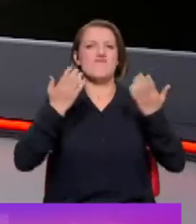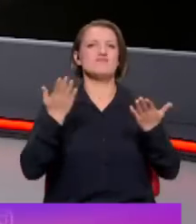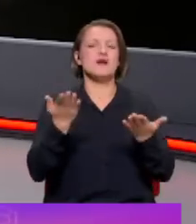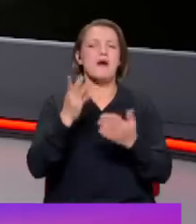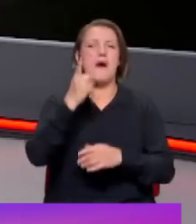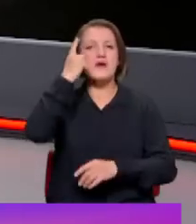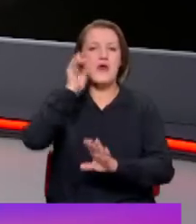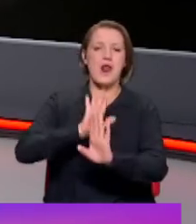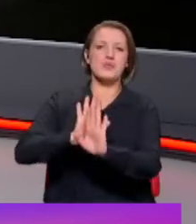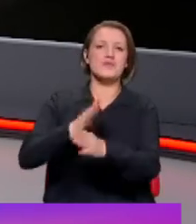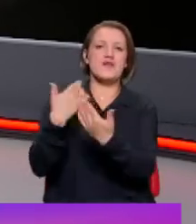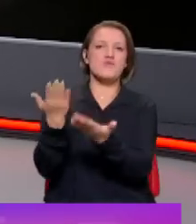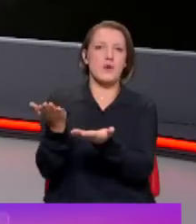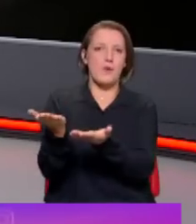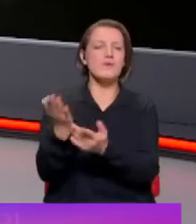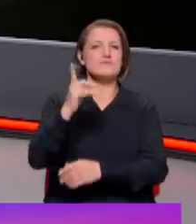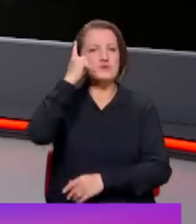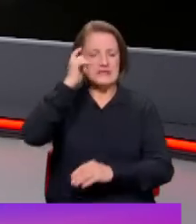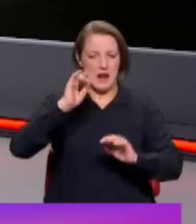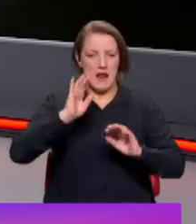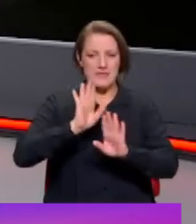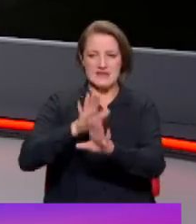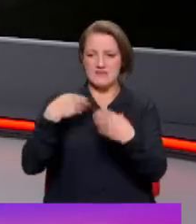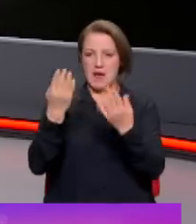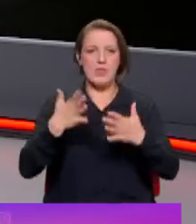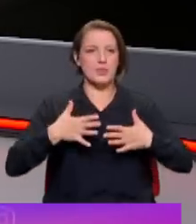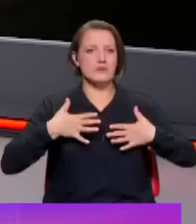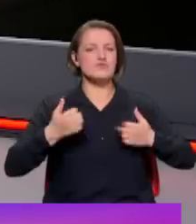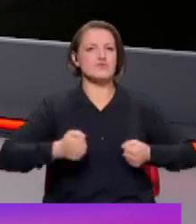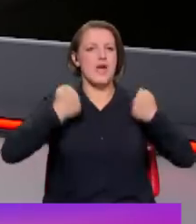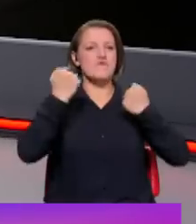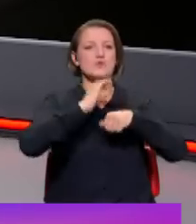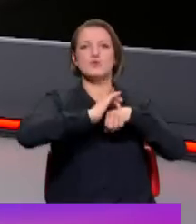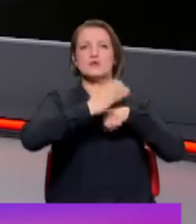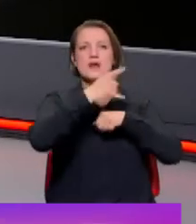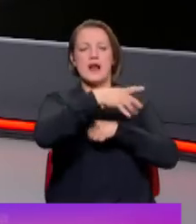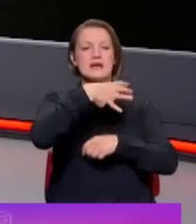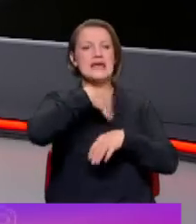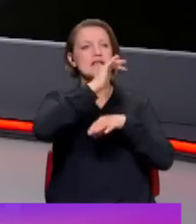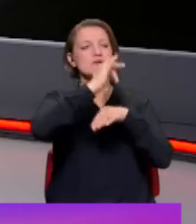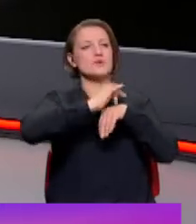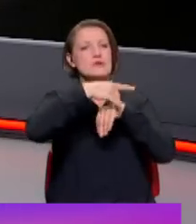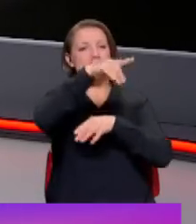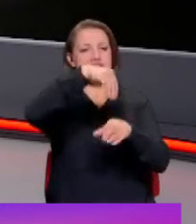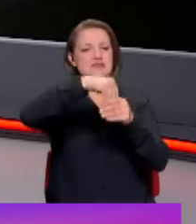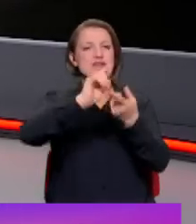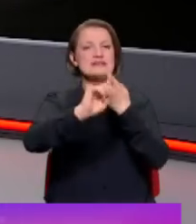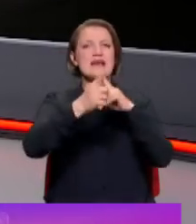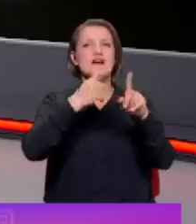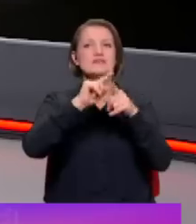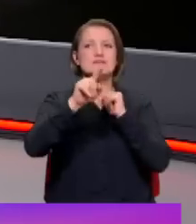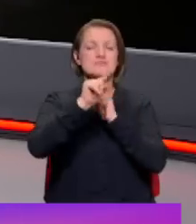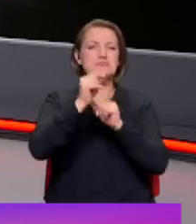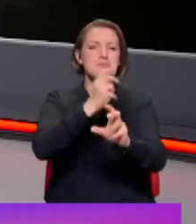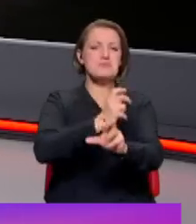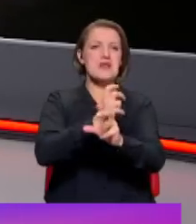arkasında Ama bu dünya devleri de eğer kendi ülkelerindeki siyasi pozisyonları riske girerse